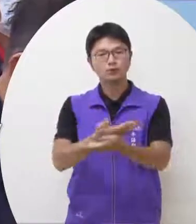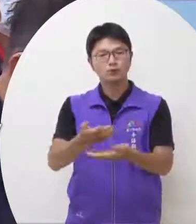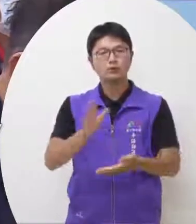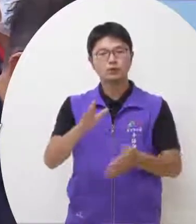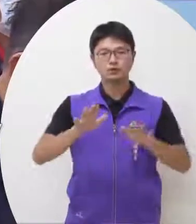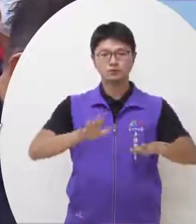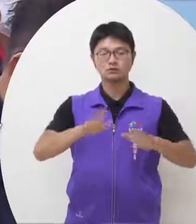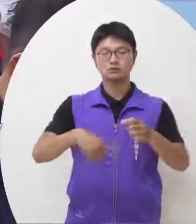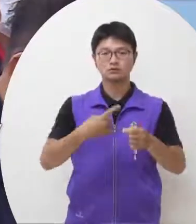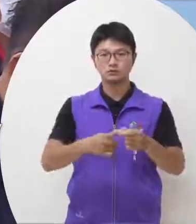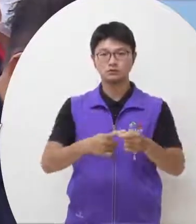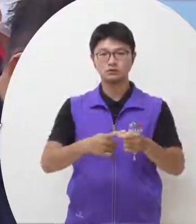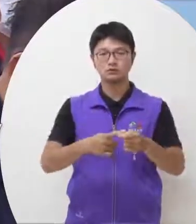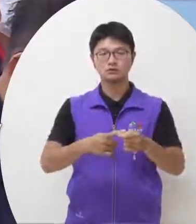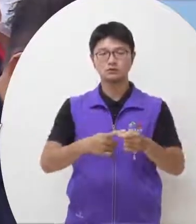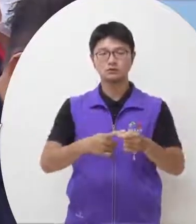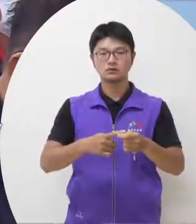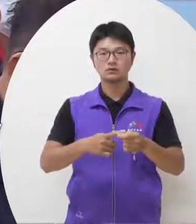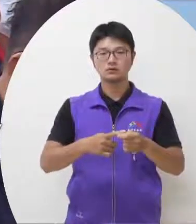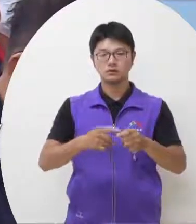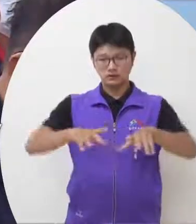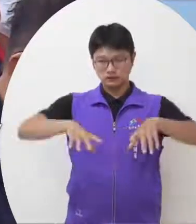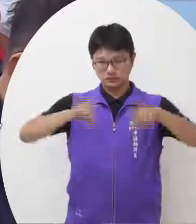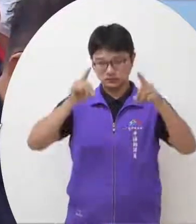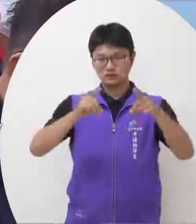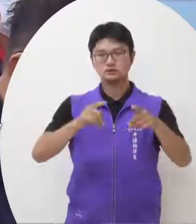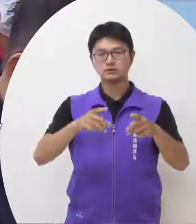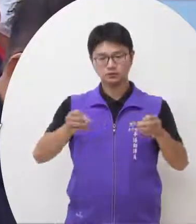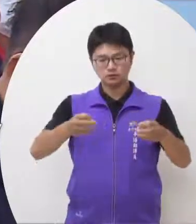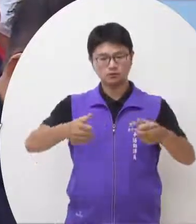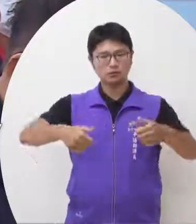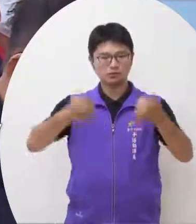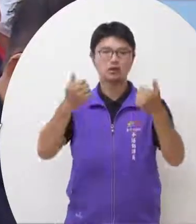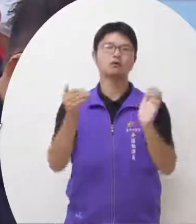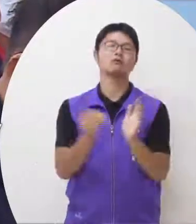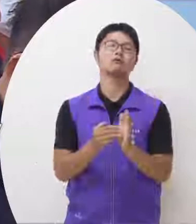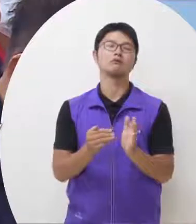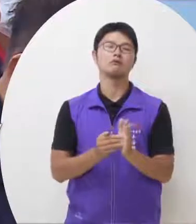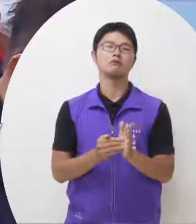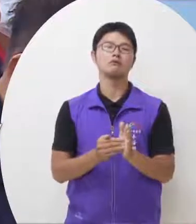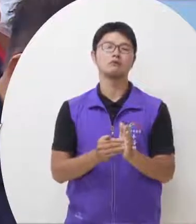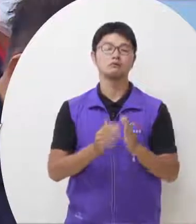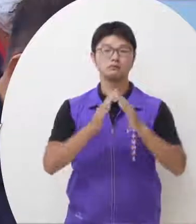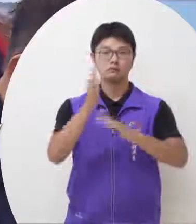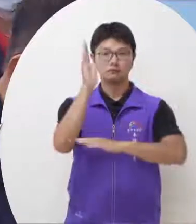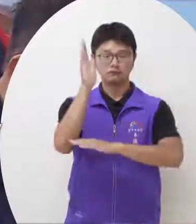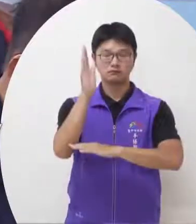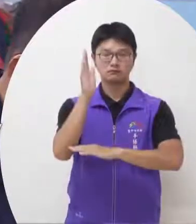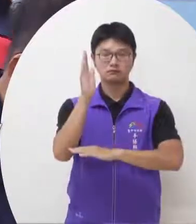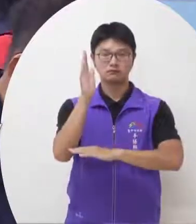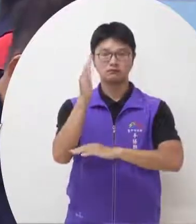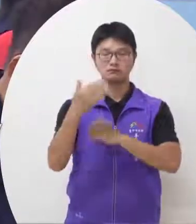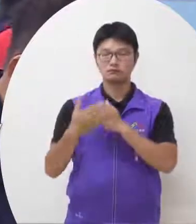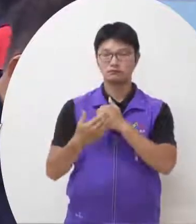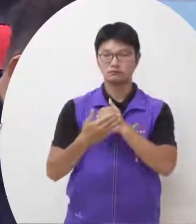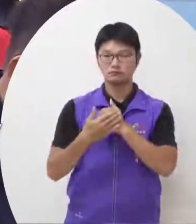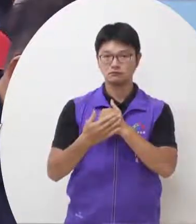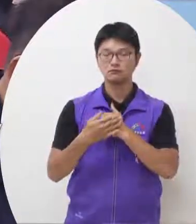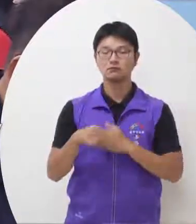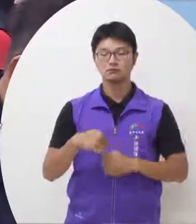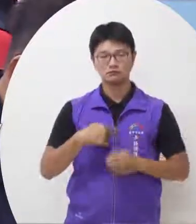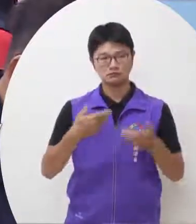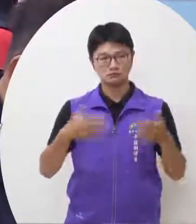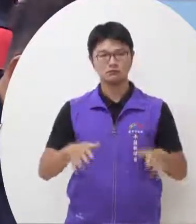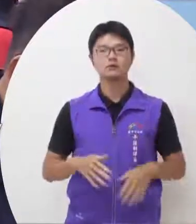的年初达成一个协议转交市政府，然后我们可以充分的运作。那更谢谢